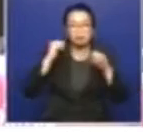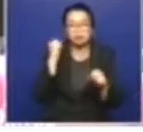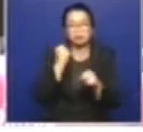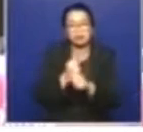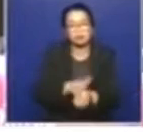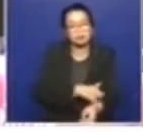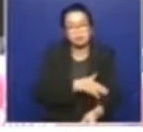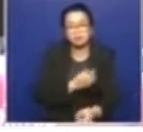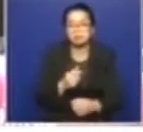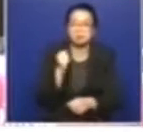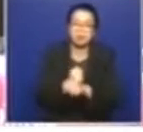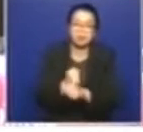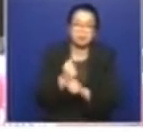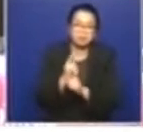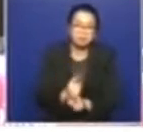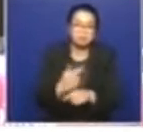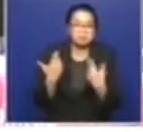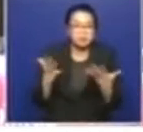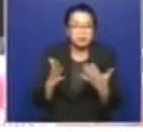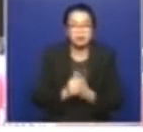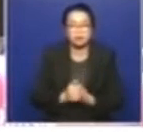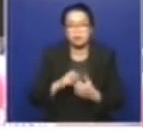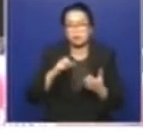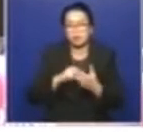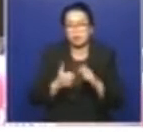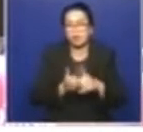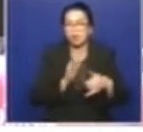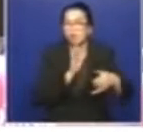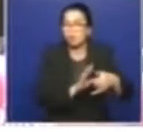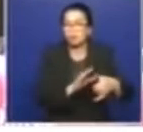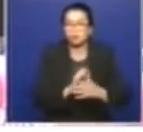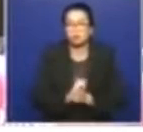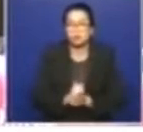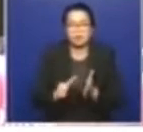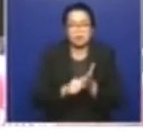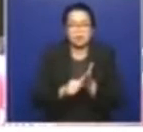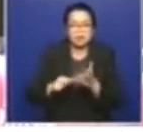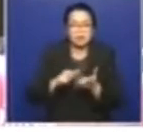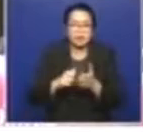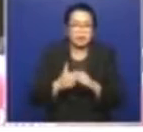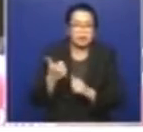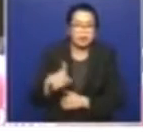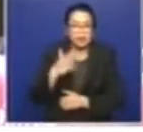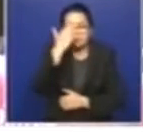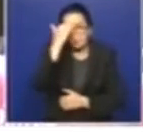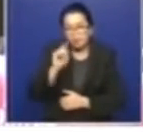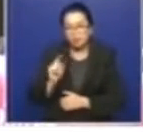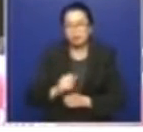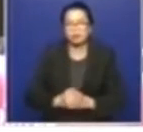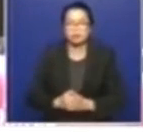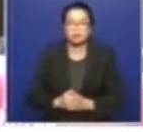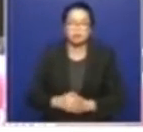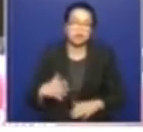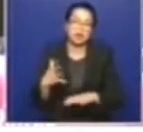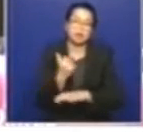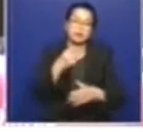ไม่ปฏิรูปและที่สำคัญที่สุดก็คือปัญหาของท่านที่ทำแก้ปัญหาไม่ได้ก็คือการเมืองภาย